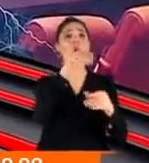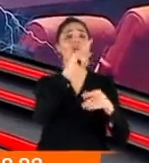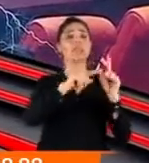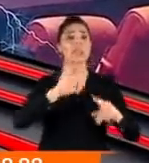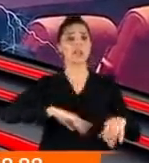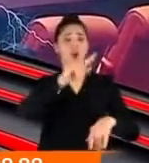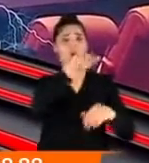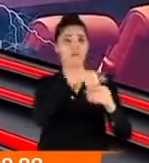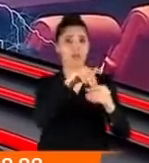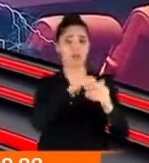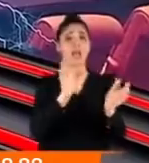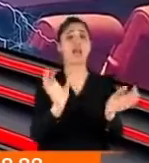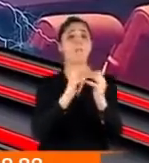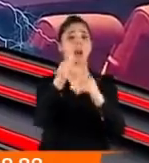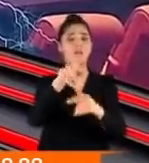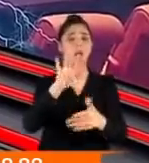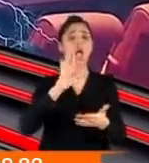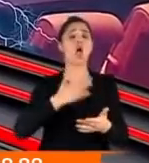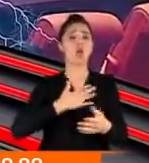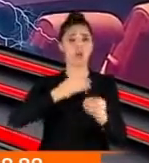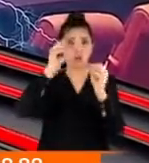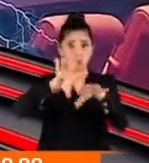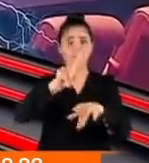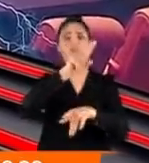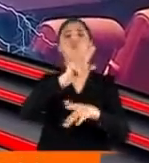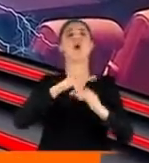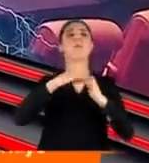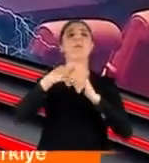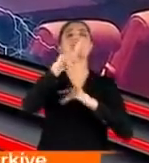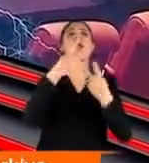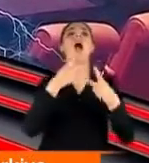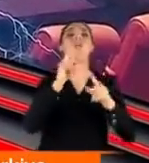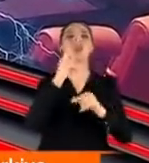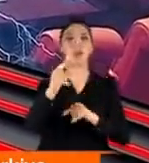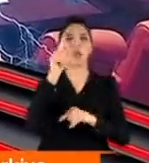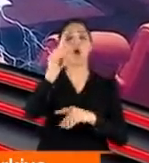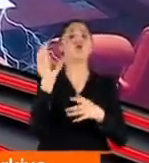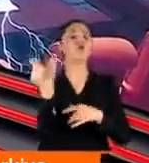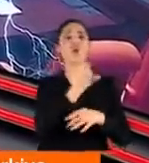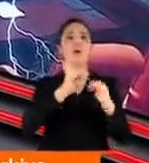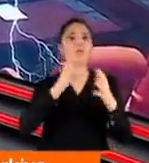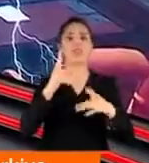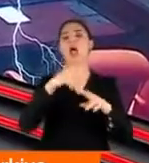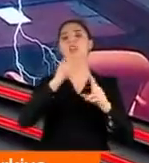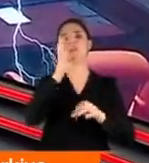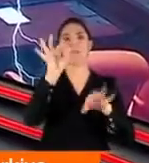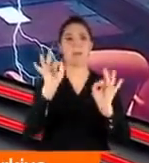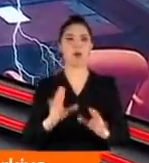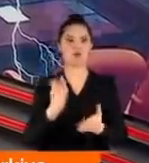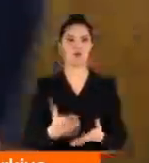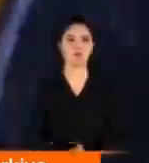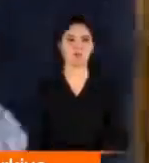önüne koymazsanız bu millet sizi affetmez demişti. Bakın Cumhuriyet Halk Partisi'nin o sözlere cevabı ne oldu? ATV Haber başlıyor.